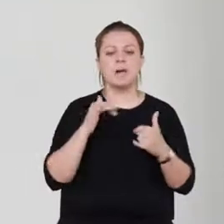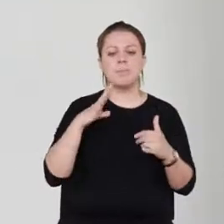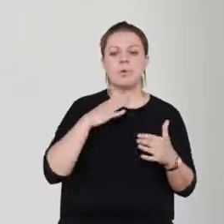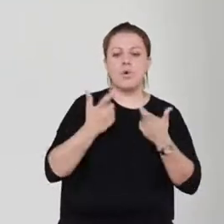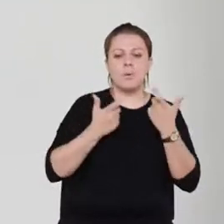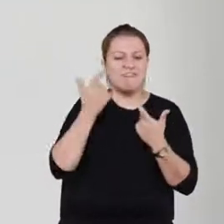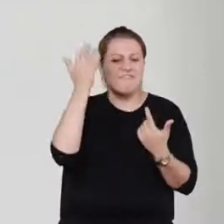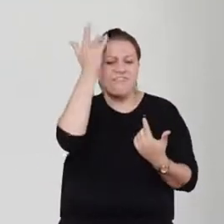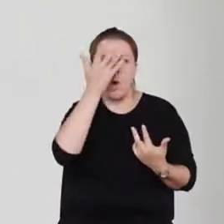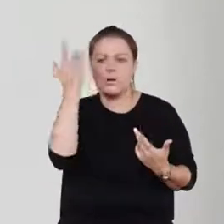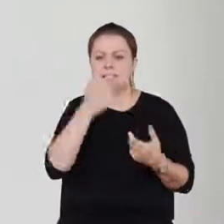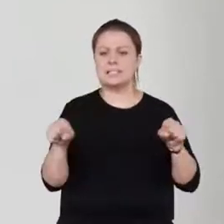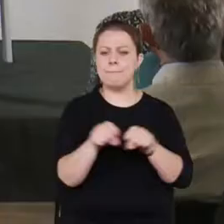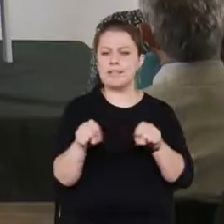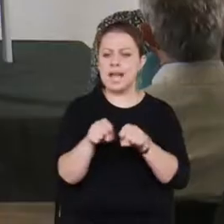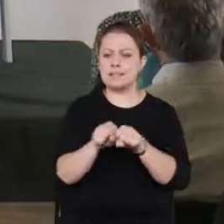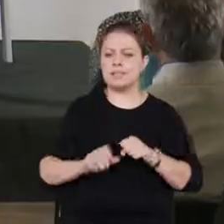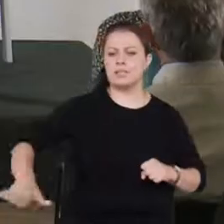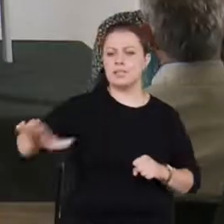sprawiedliwość społeczną?